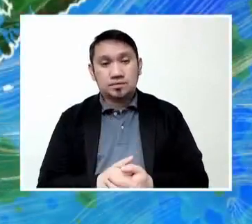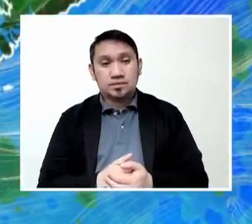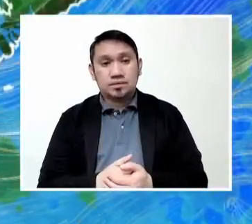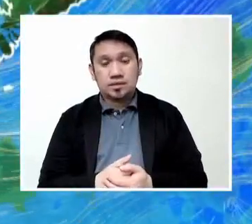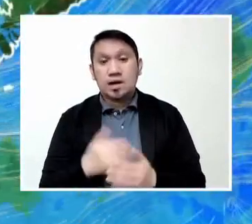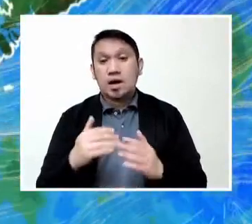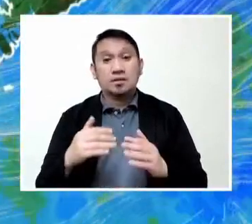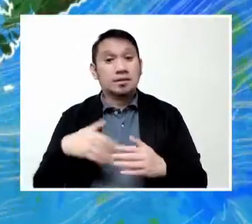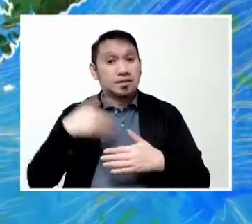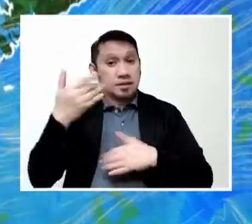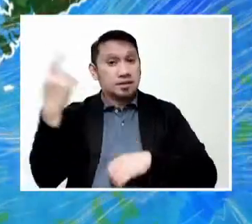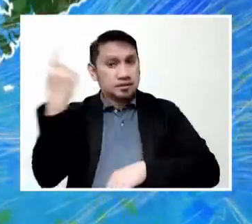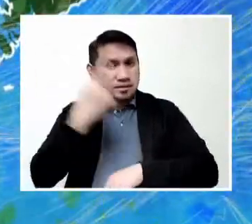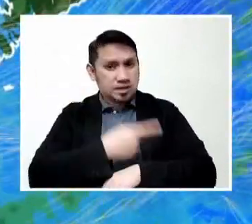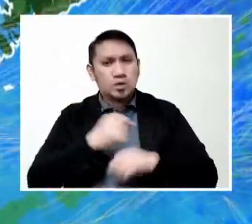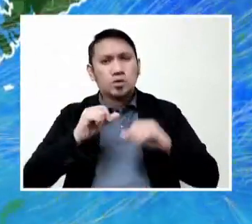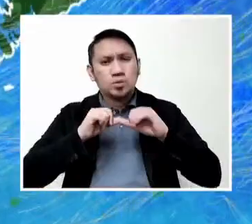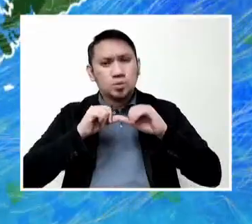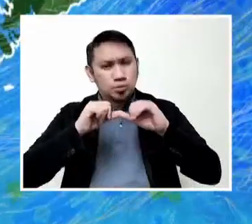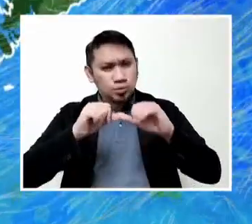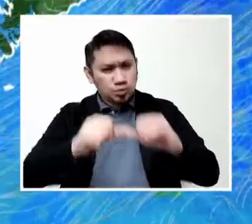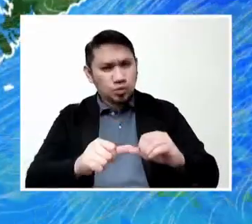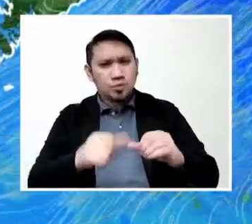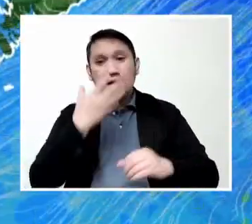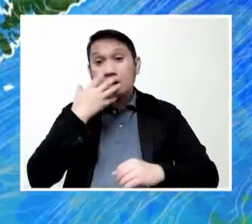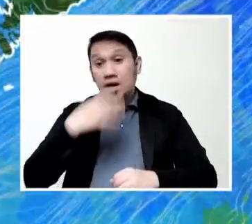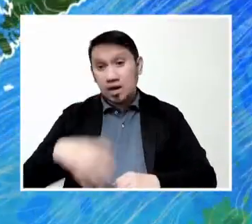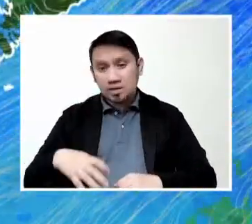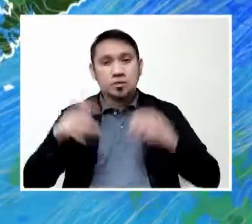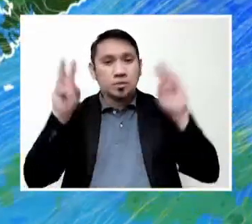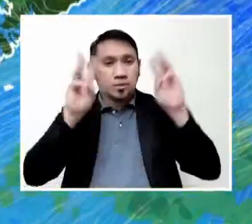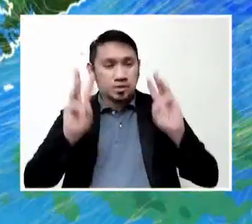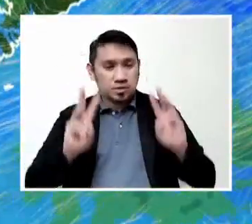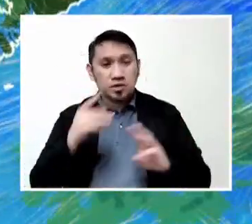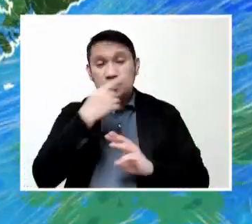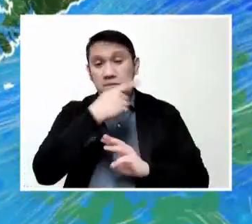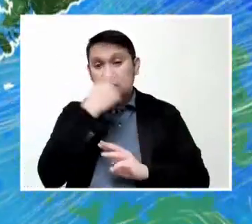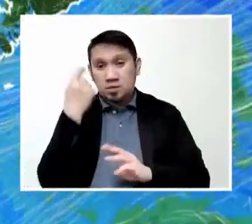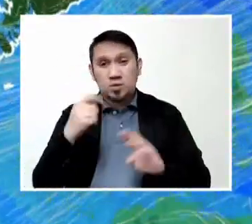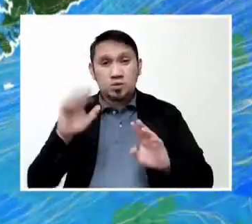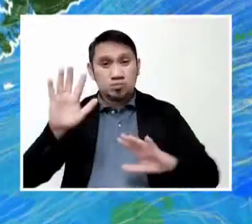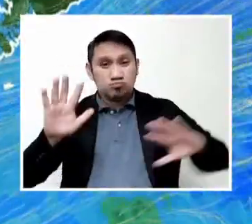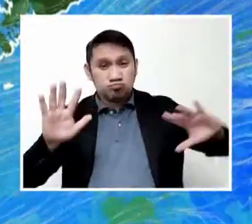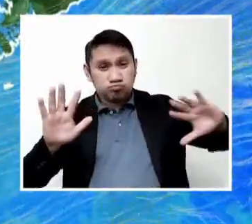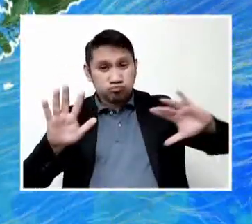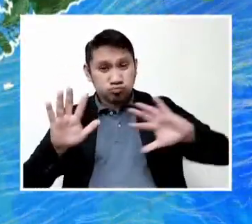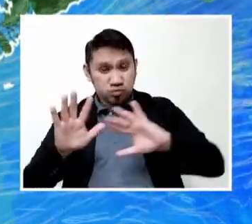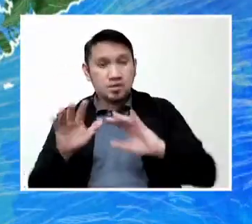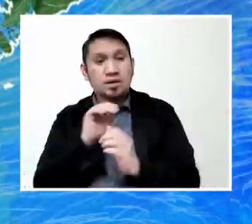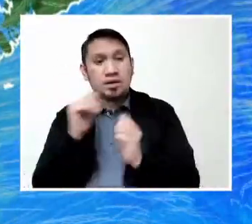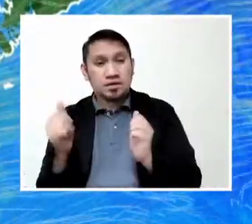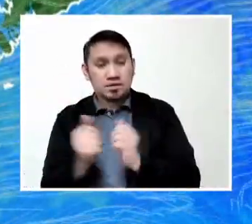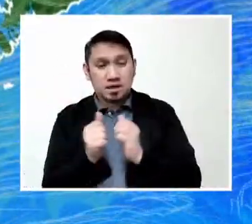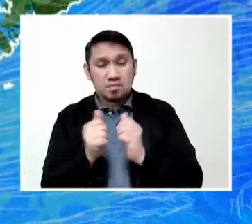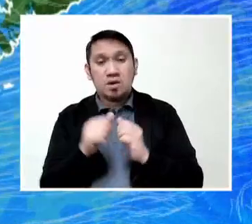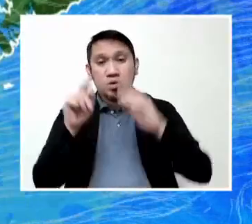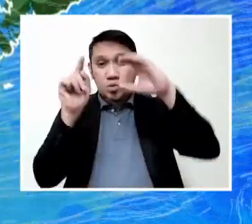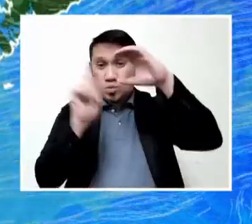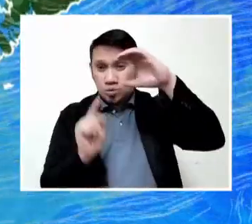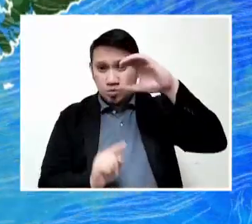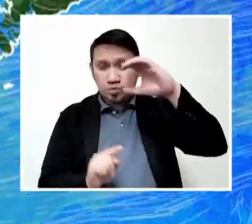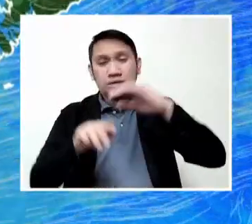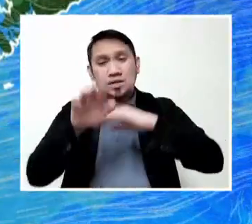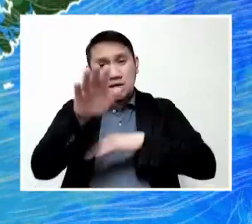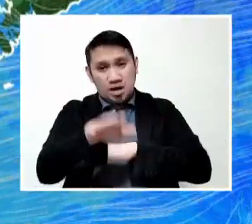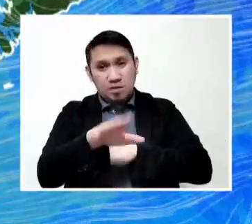araw, magpapatuloy pa rin ang maalinsangang panahon dala ng easterlies o silanganin kasama na dyan ang thunderstorms bandang hapon o gabi. Wala